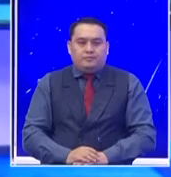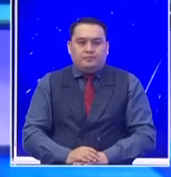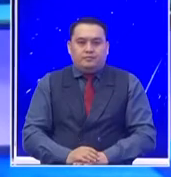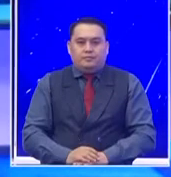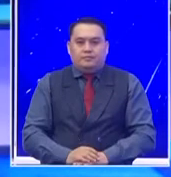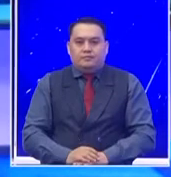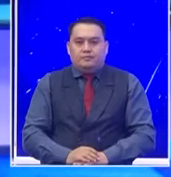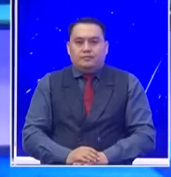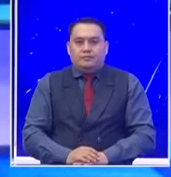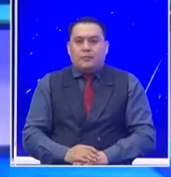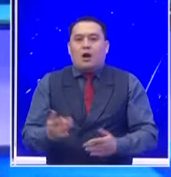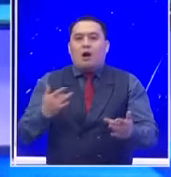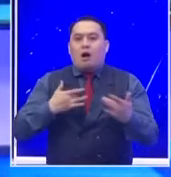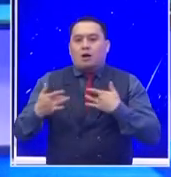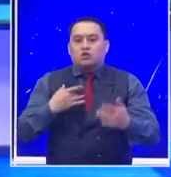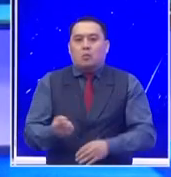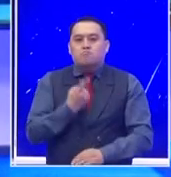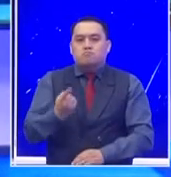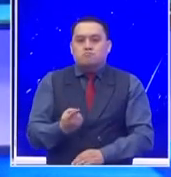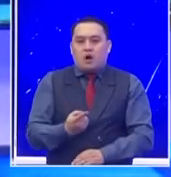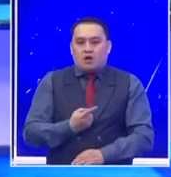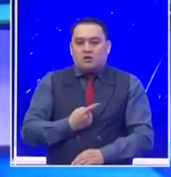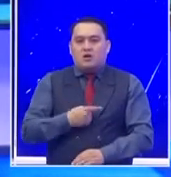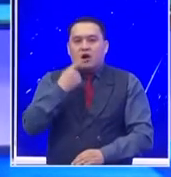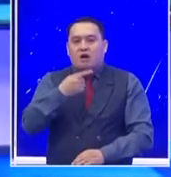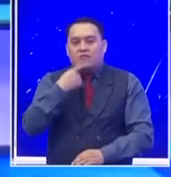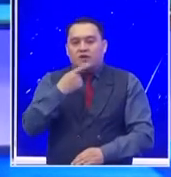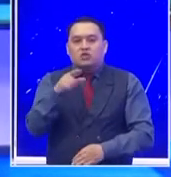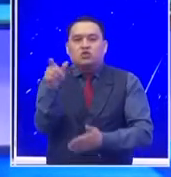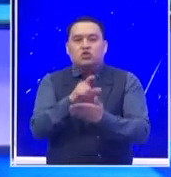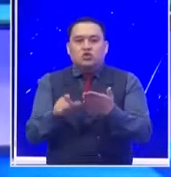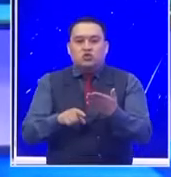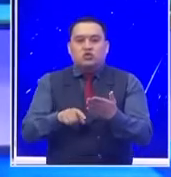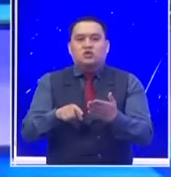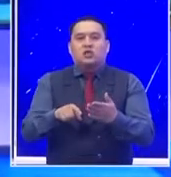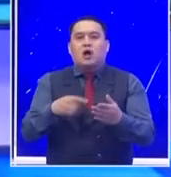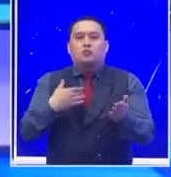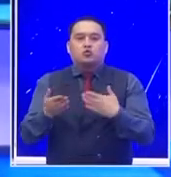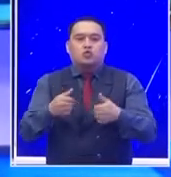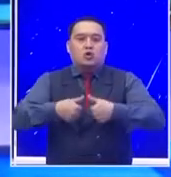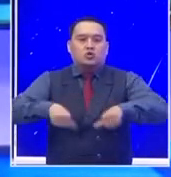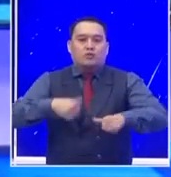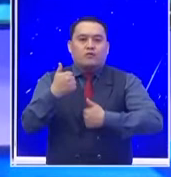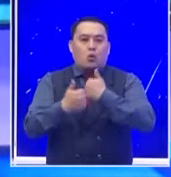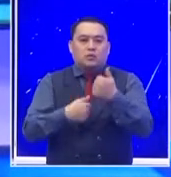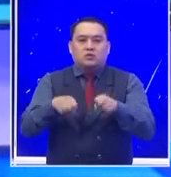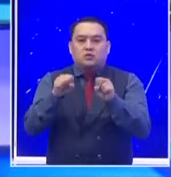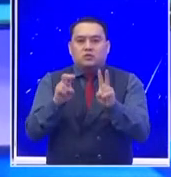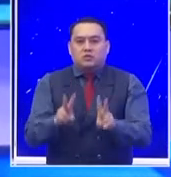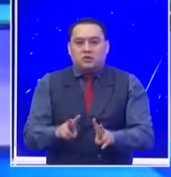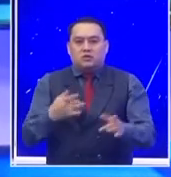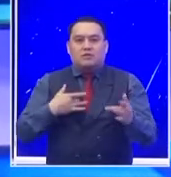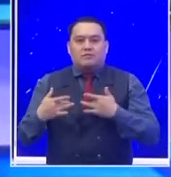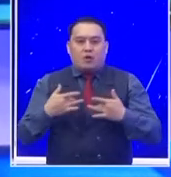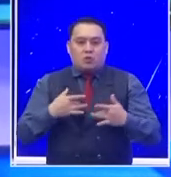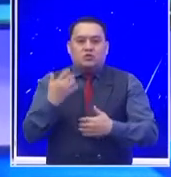уровень артистизма мастерство декламации и выразительность чтения стали предметом обсуждения жюри конкурса с пицца с вернитесь